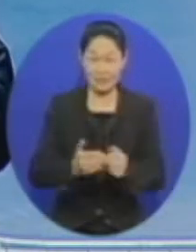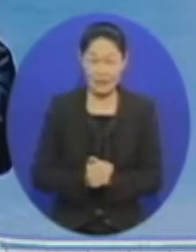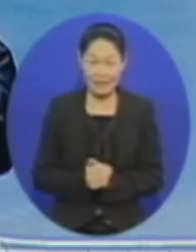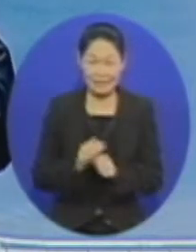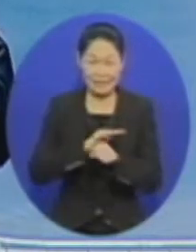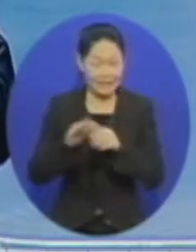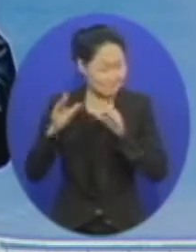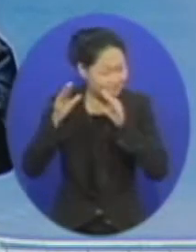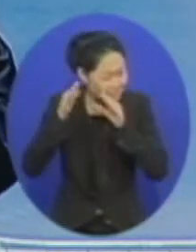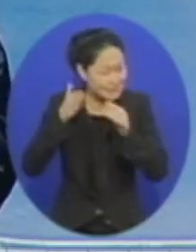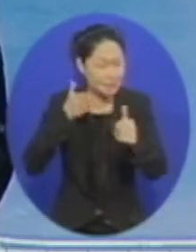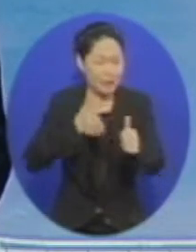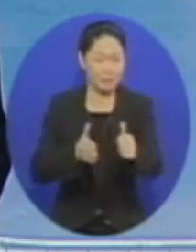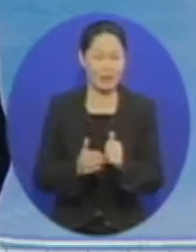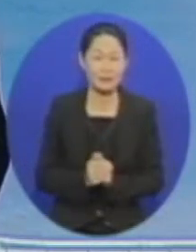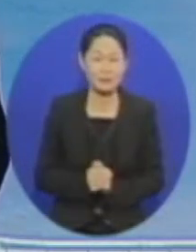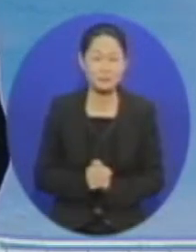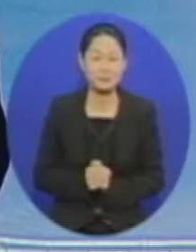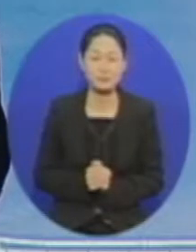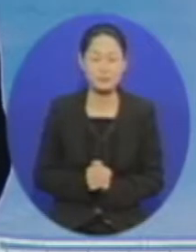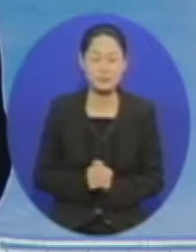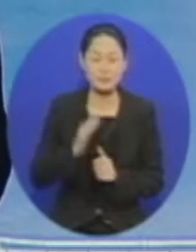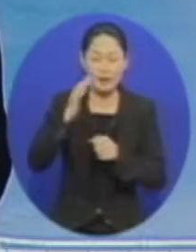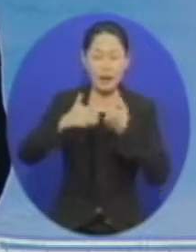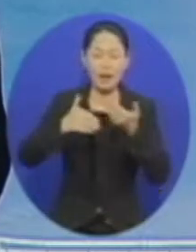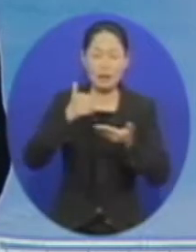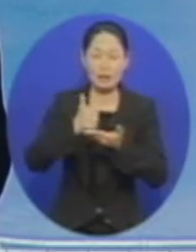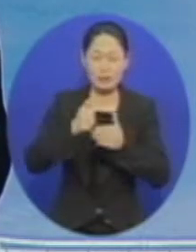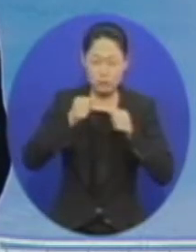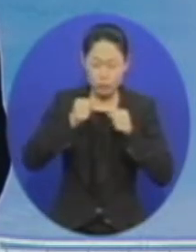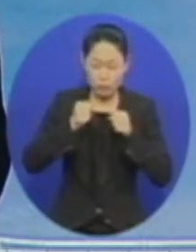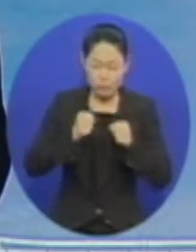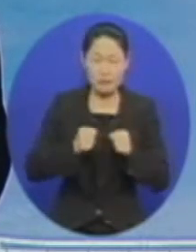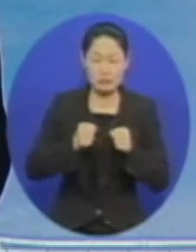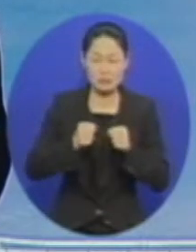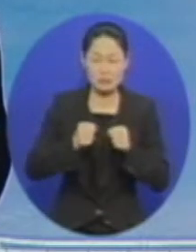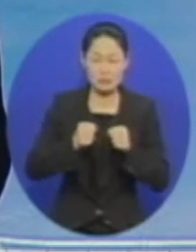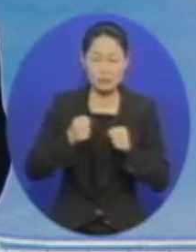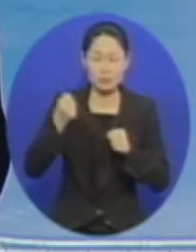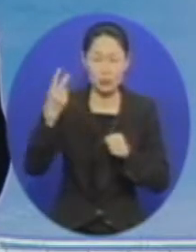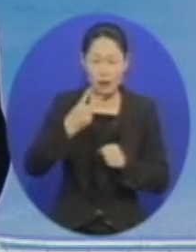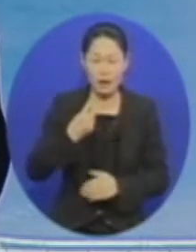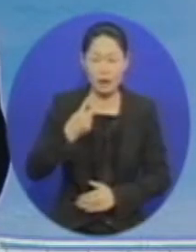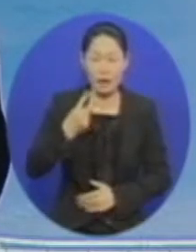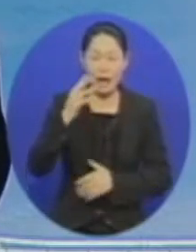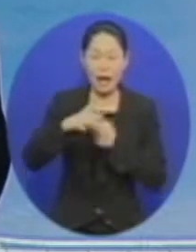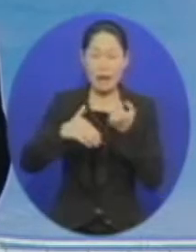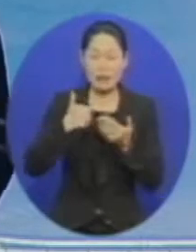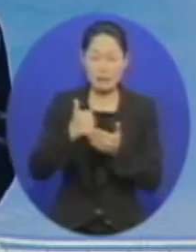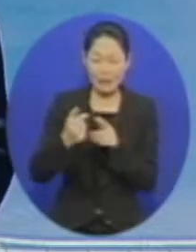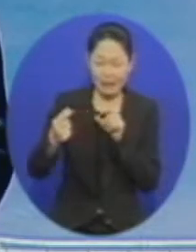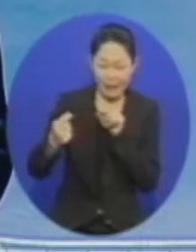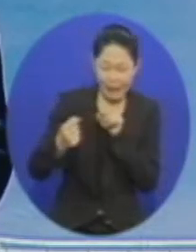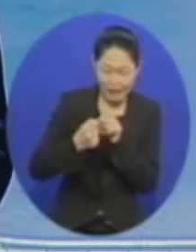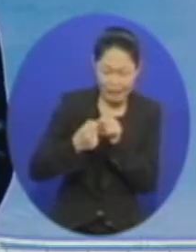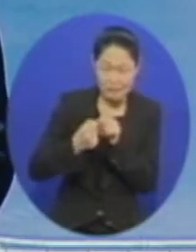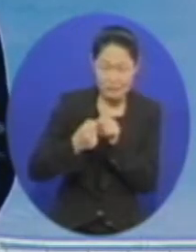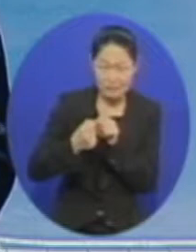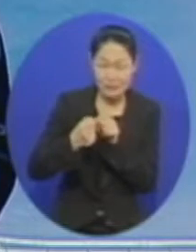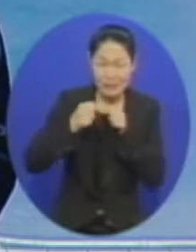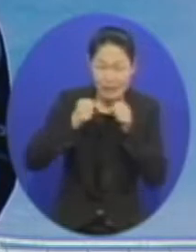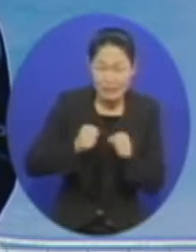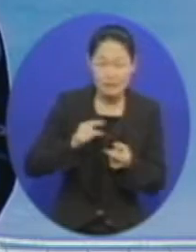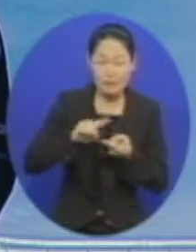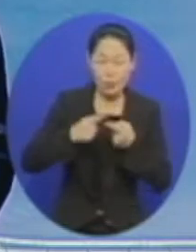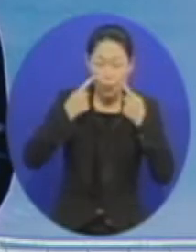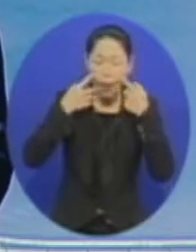한번 잘 들어보시기 바랍니다 하나님의 존재 하시는 것과 또 하나님이 가까이 계시다는 사실